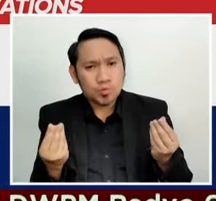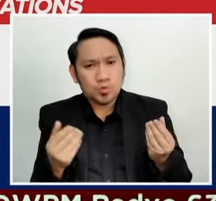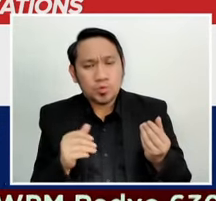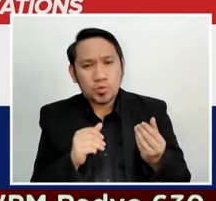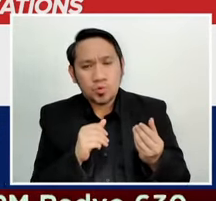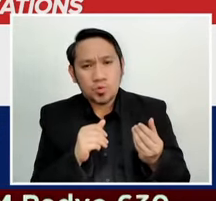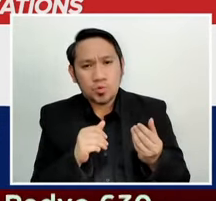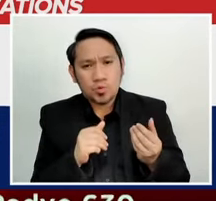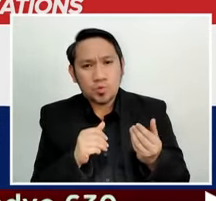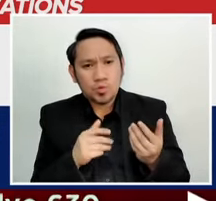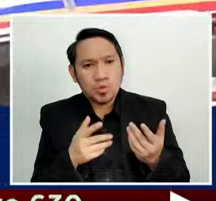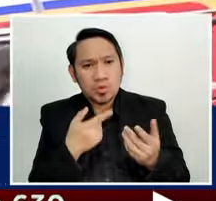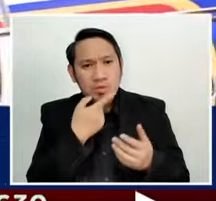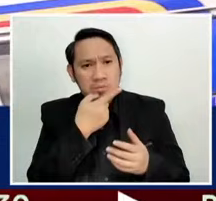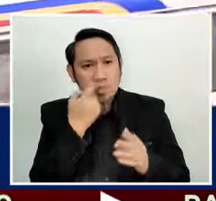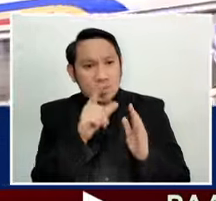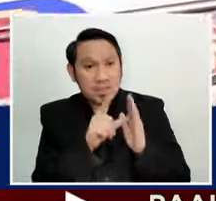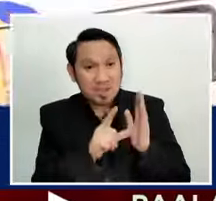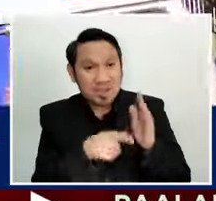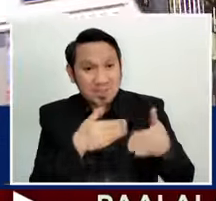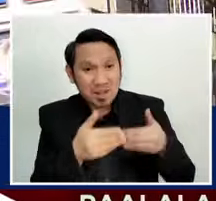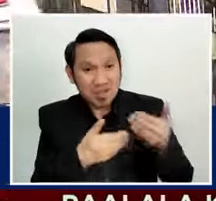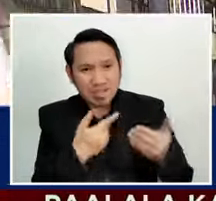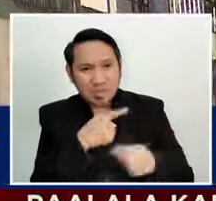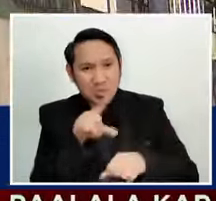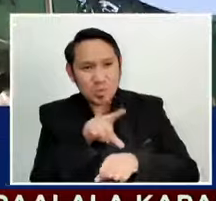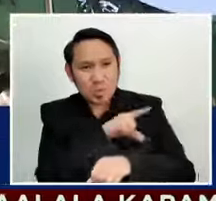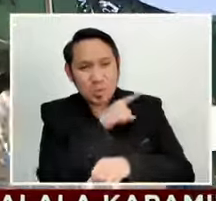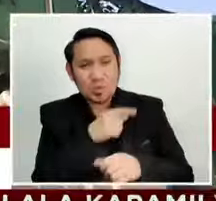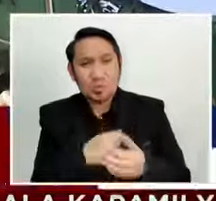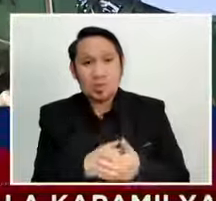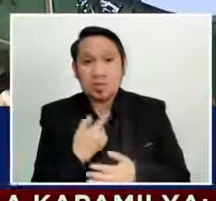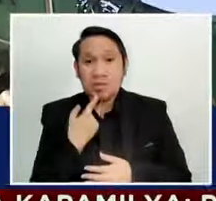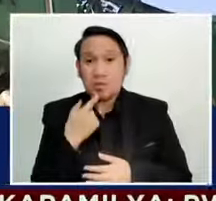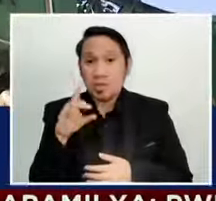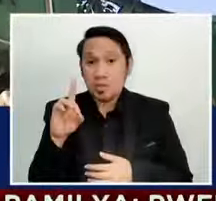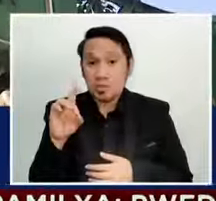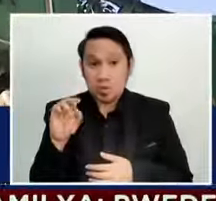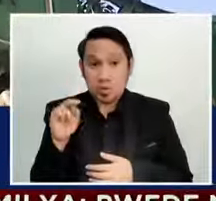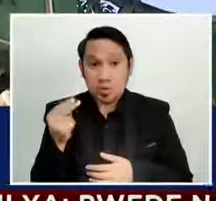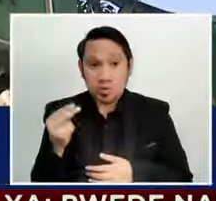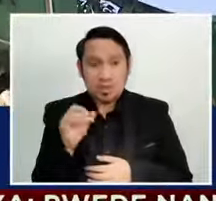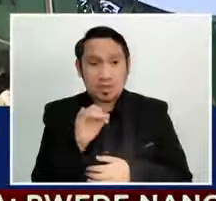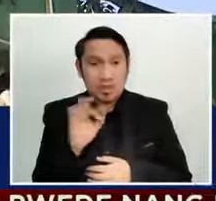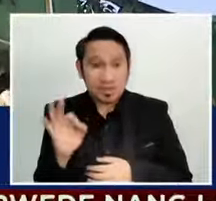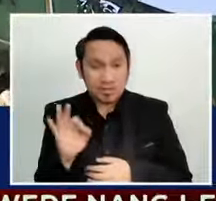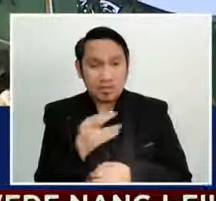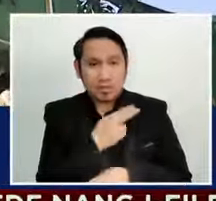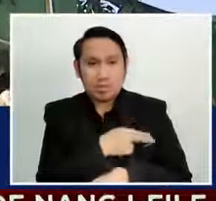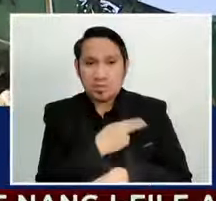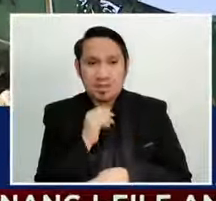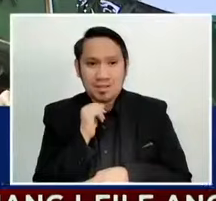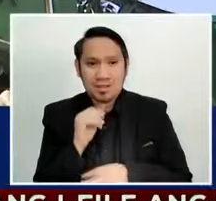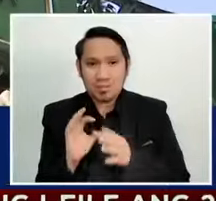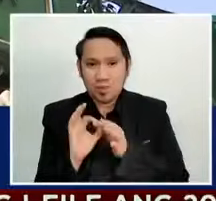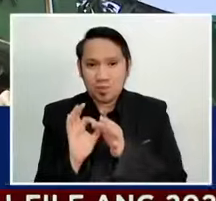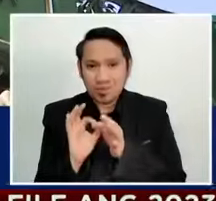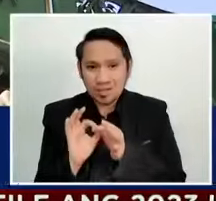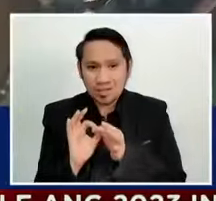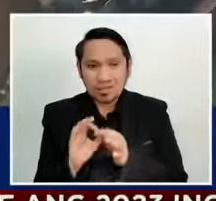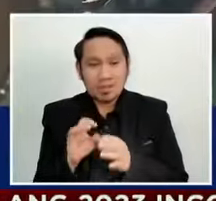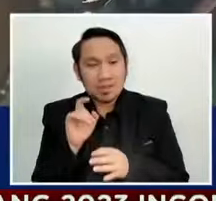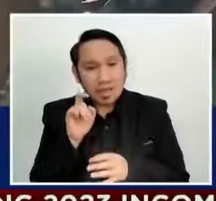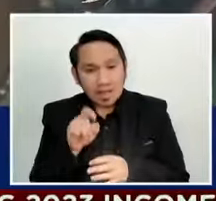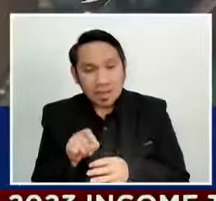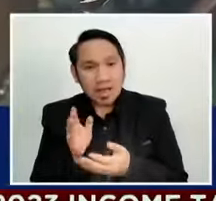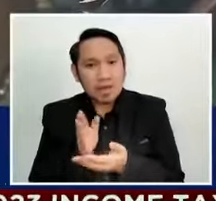kasi matagal yon. Ayon naman sa Department of Health, kapag hindi nakikipag-ugnayan ng ospital, maaring dumulog ang pasyente